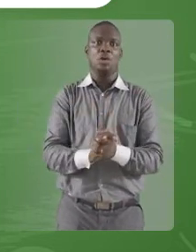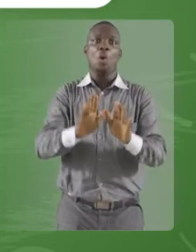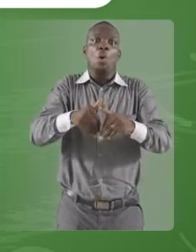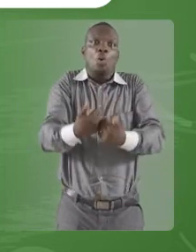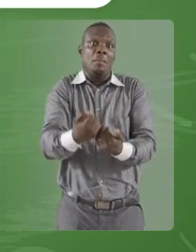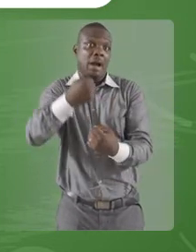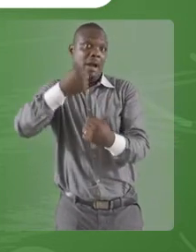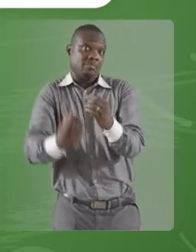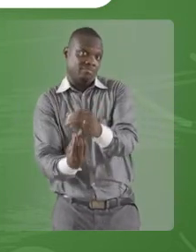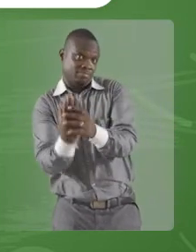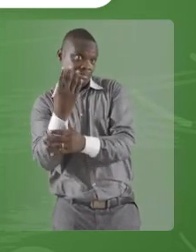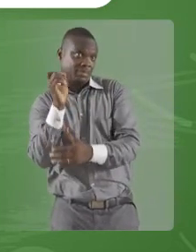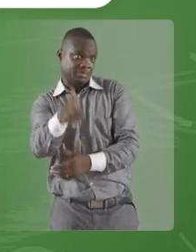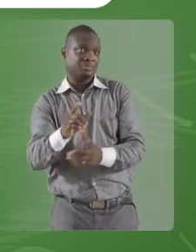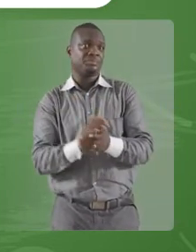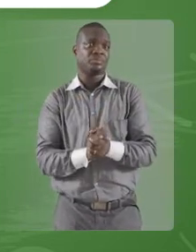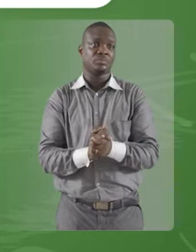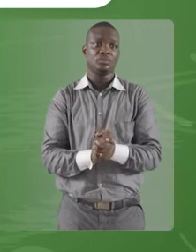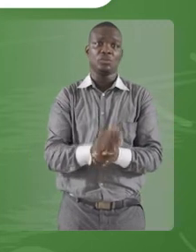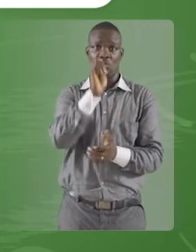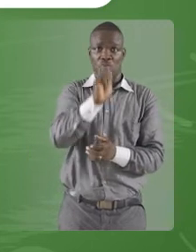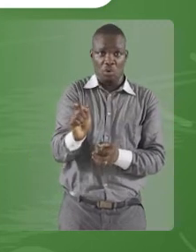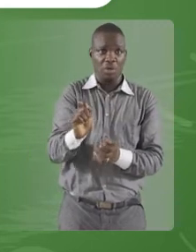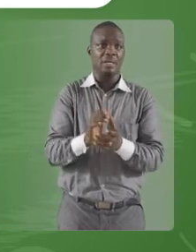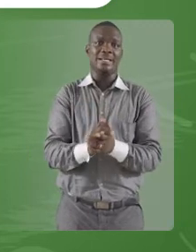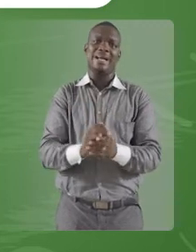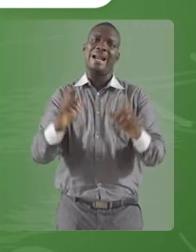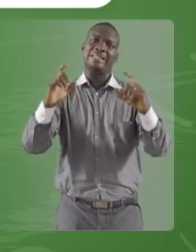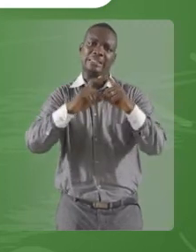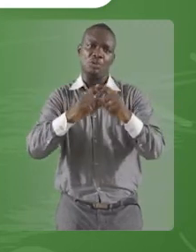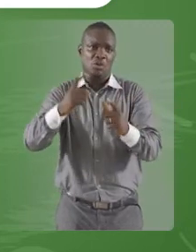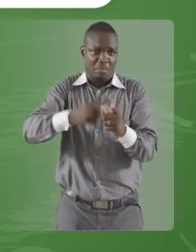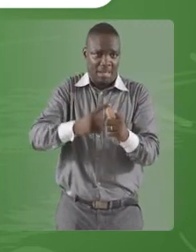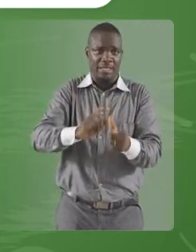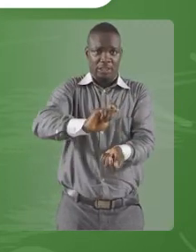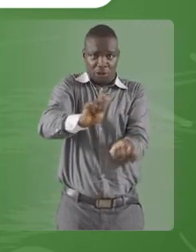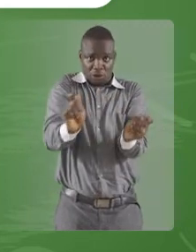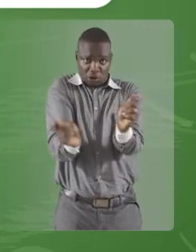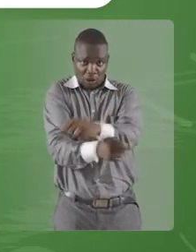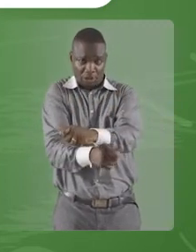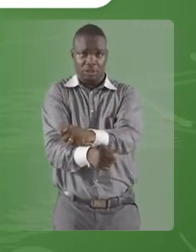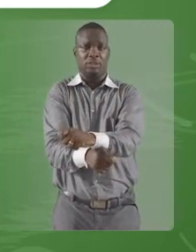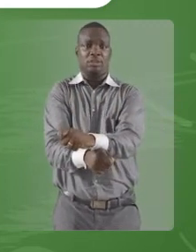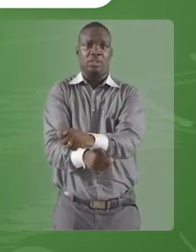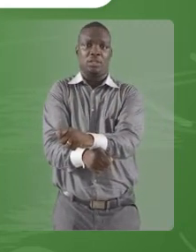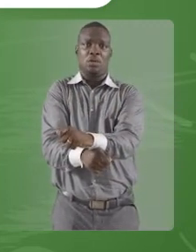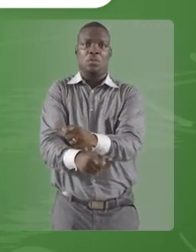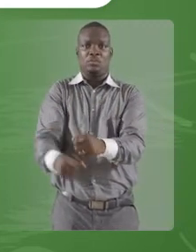cellule mère de microspore subit une méiose pour donner 4 cellules